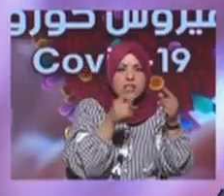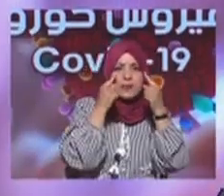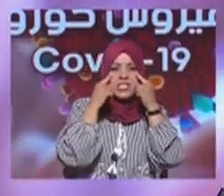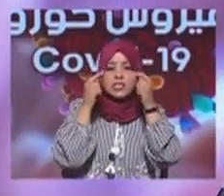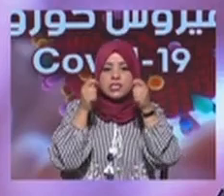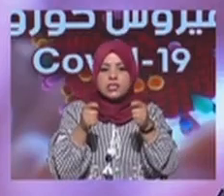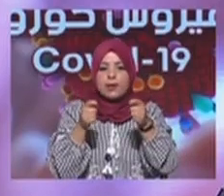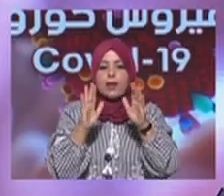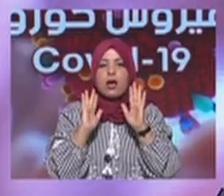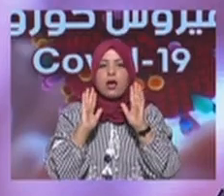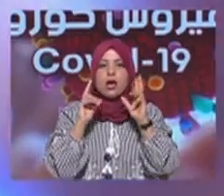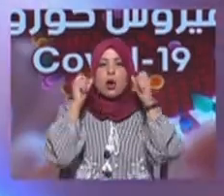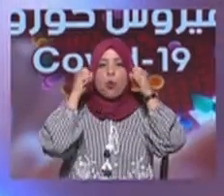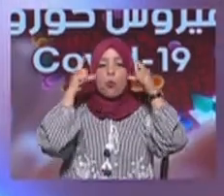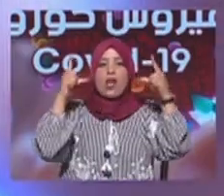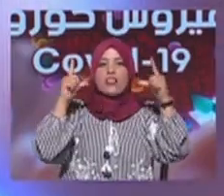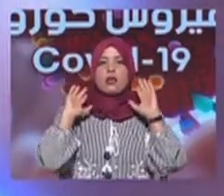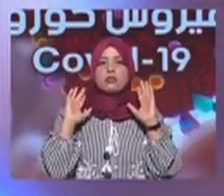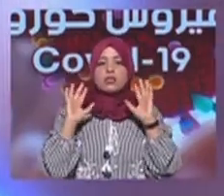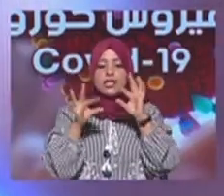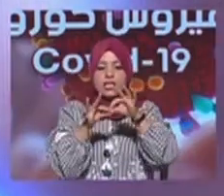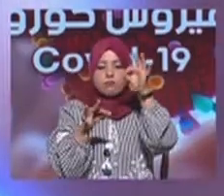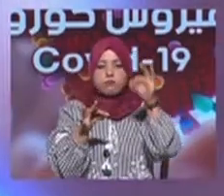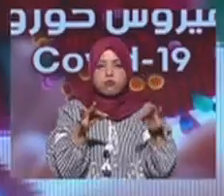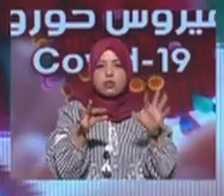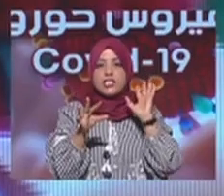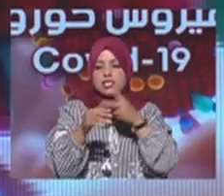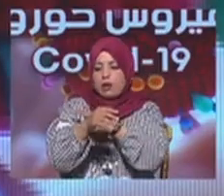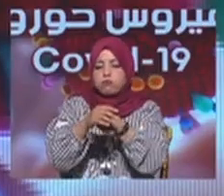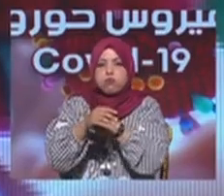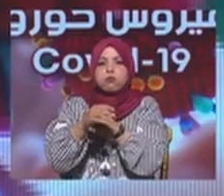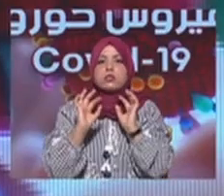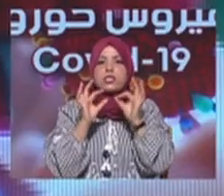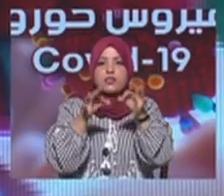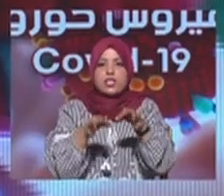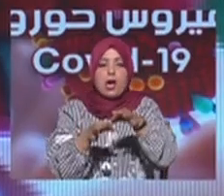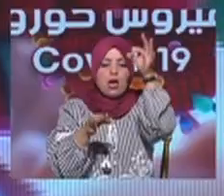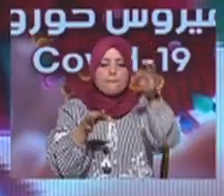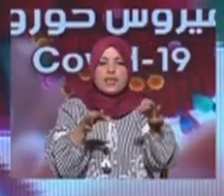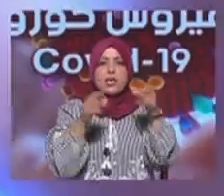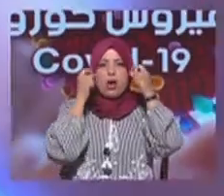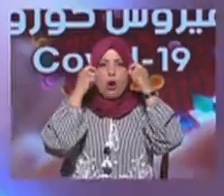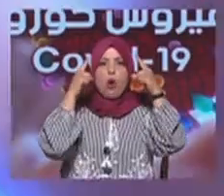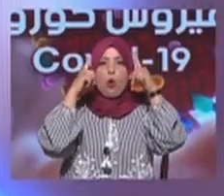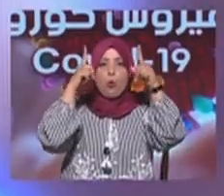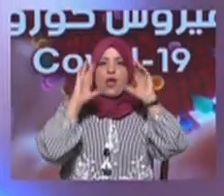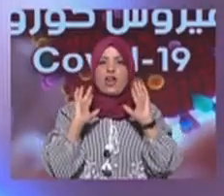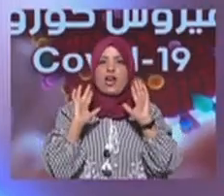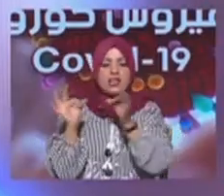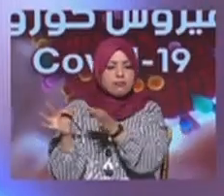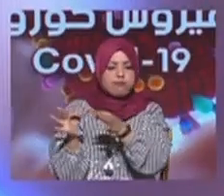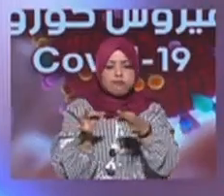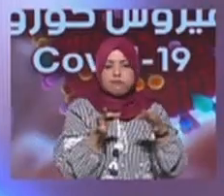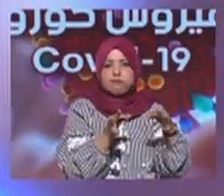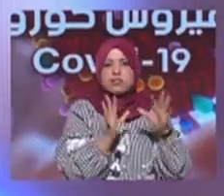بخلاف الدقه وطول مشقه لي زيتاب وطول المراحل فما معناتها دقه فيها نخدموها